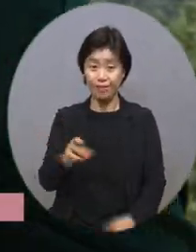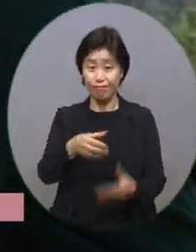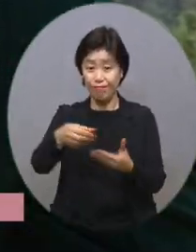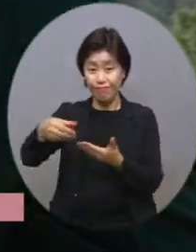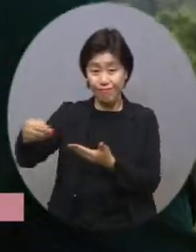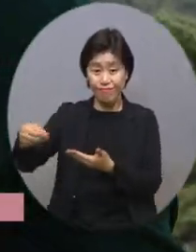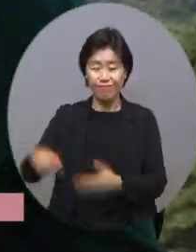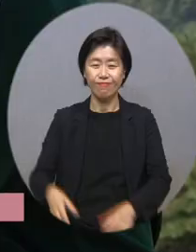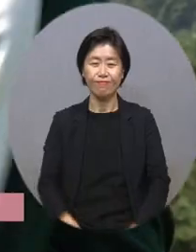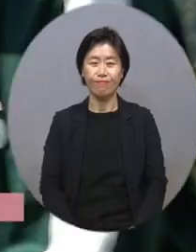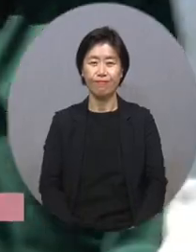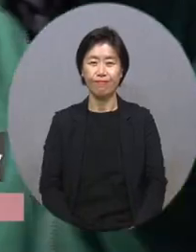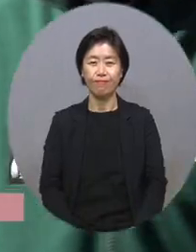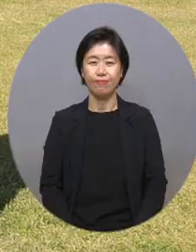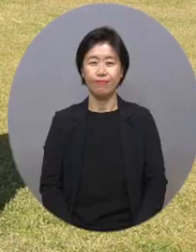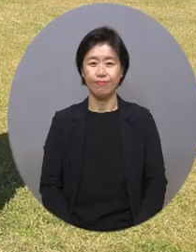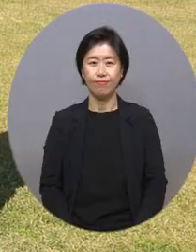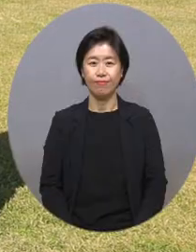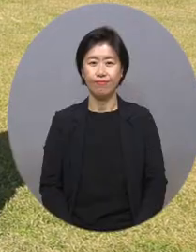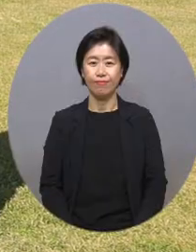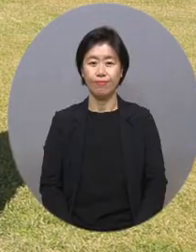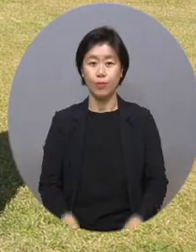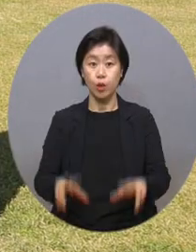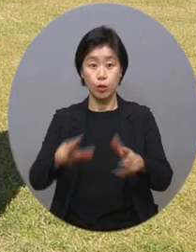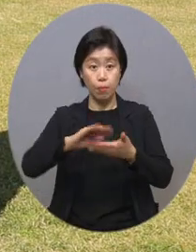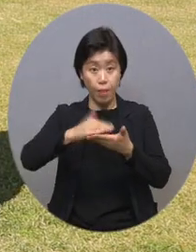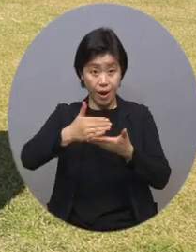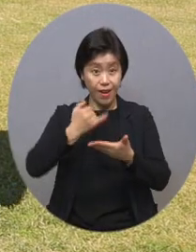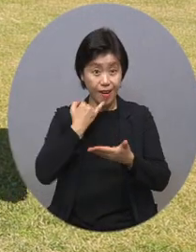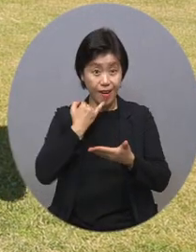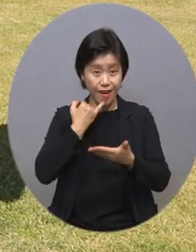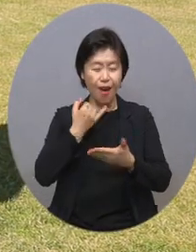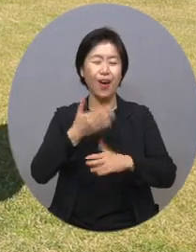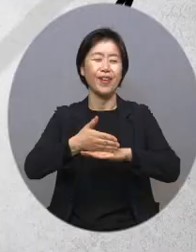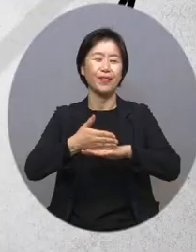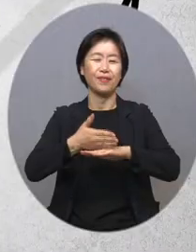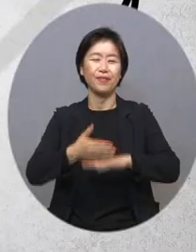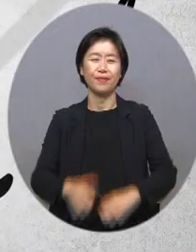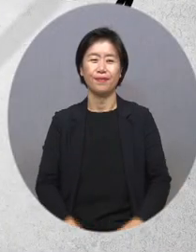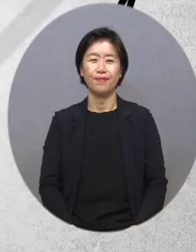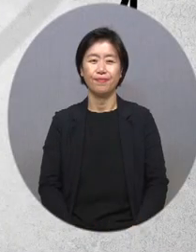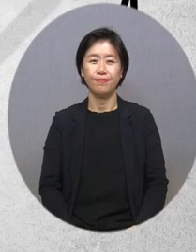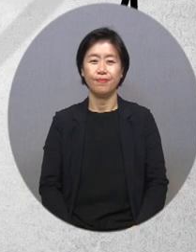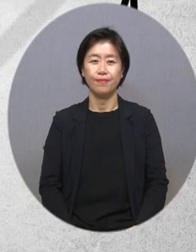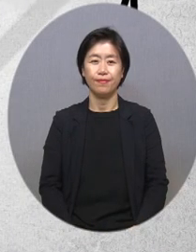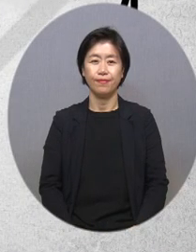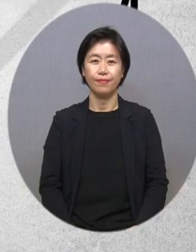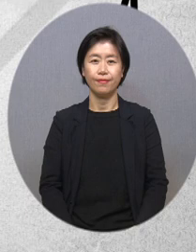밑장 빼기. 봐도 됩니까? 아, 네. 감사합니다.